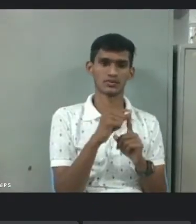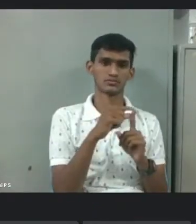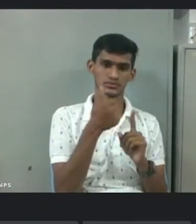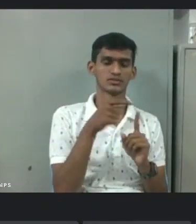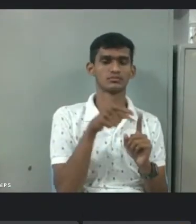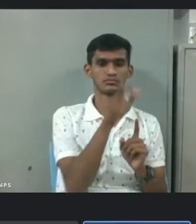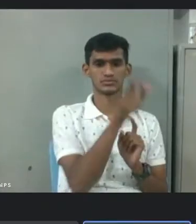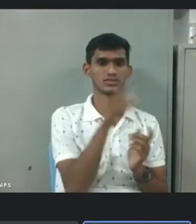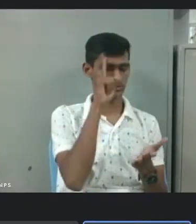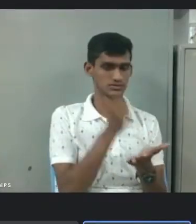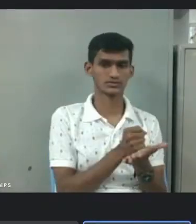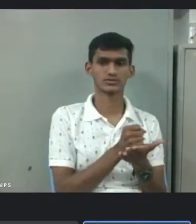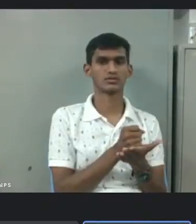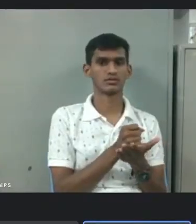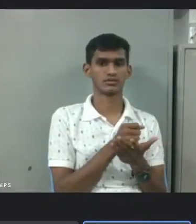ഇവിടെയൊക്കെ